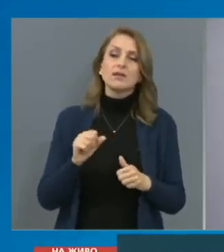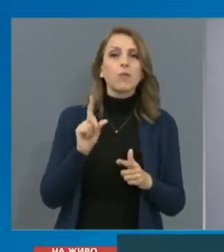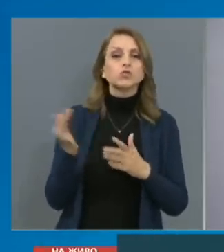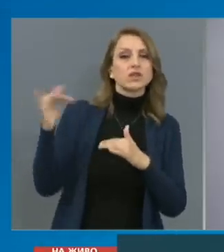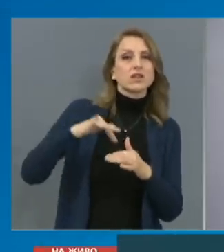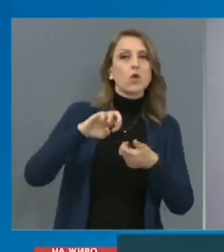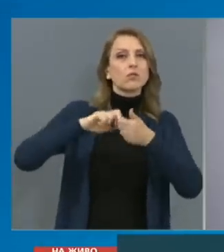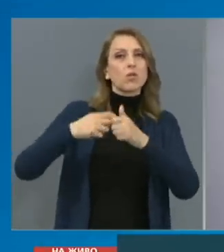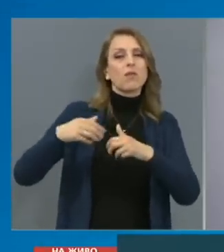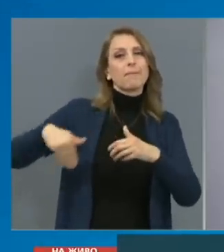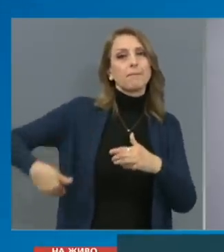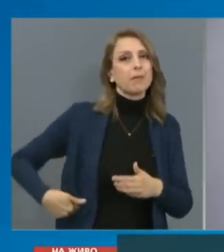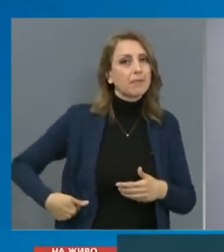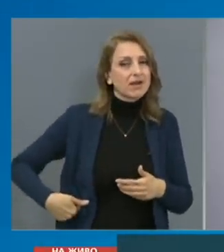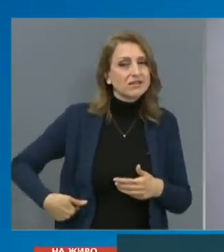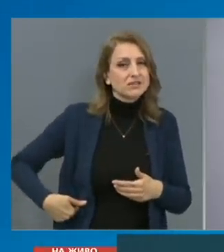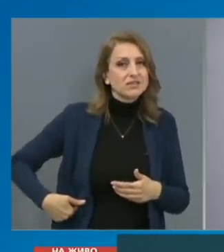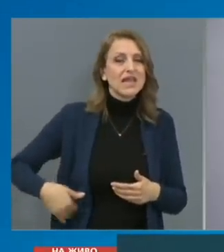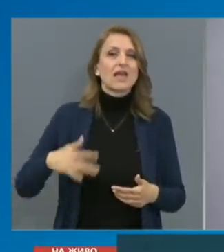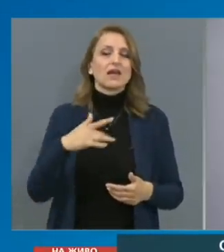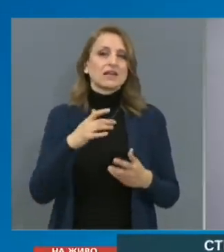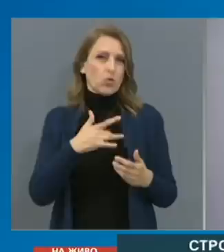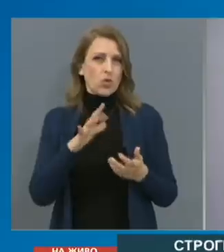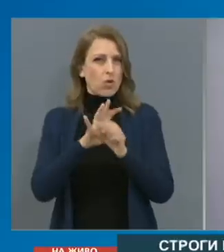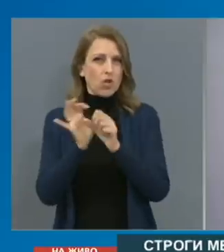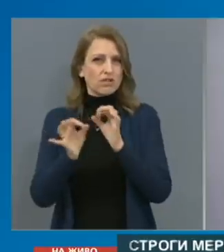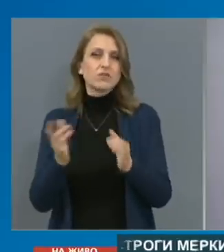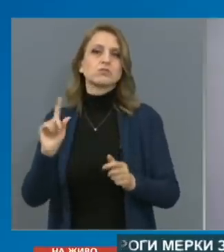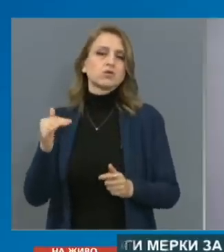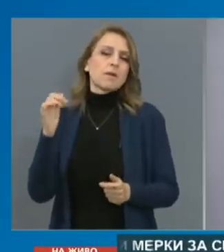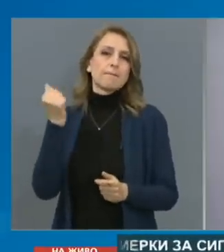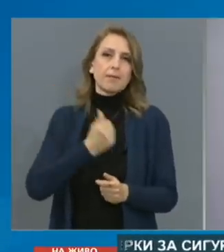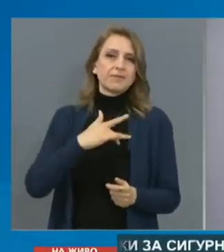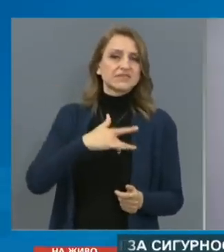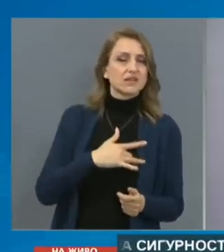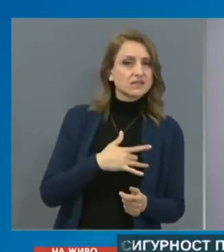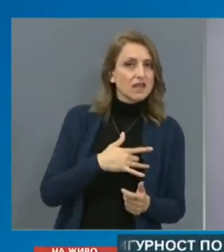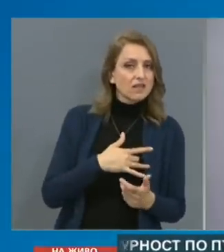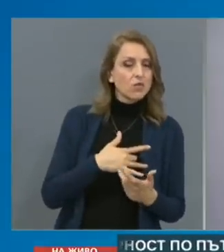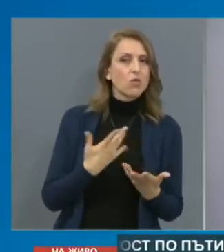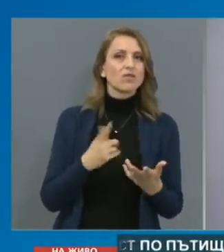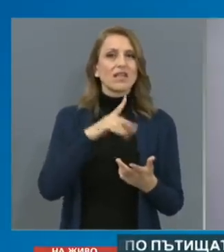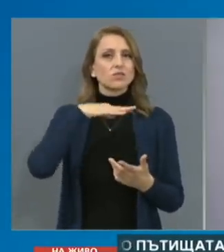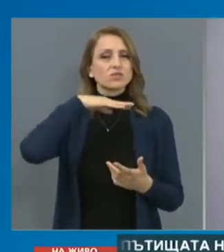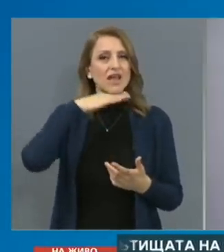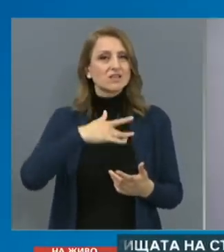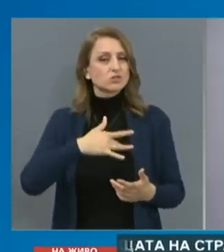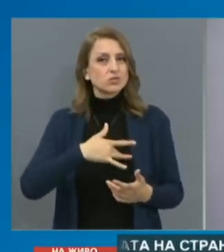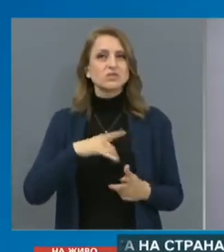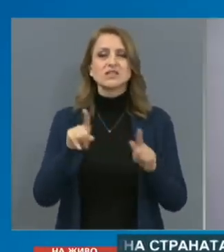бъбречните недостатъчност, и сърдечната недостатъчност, и